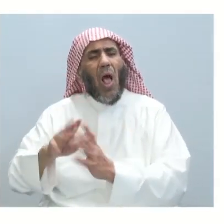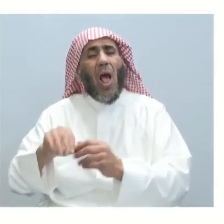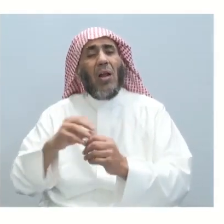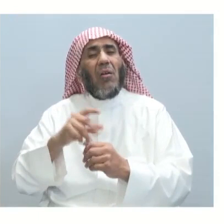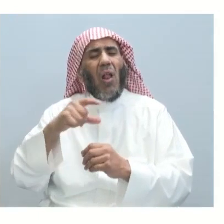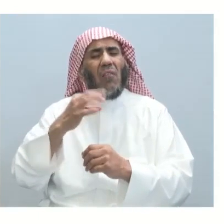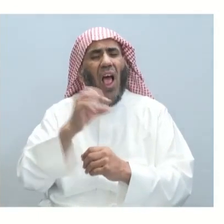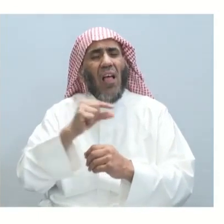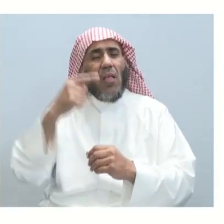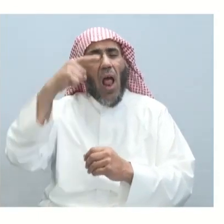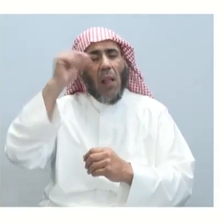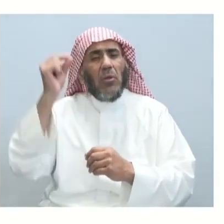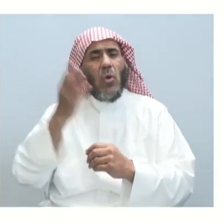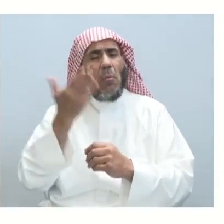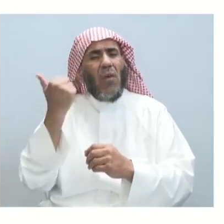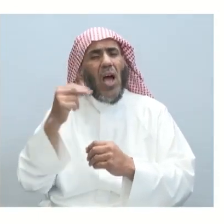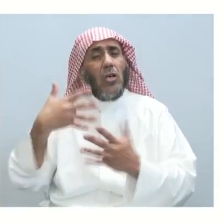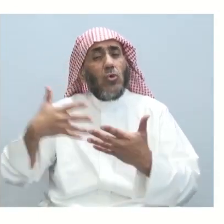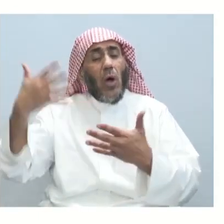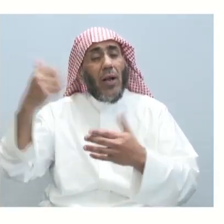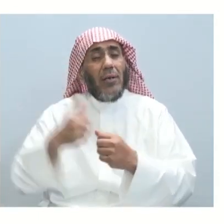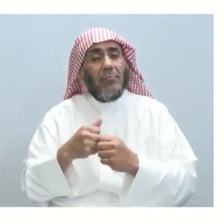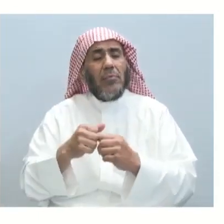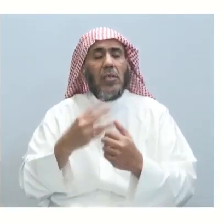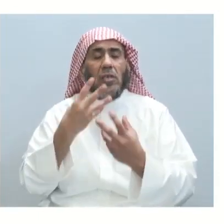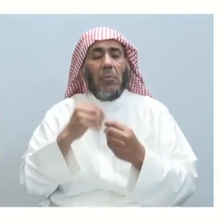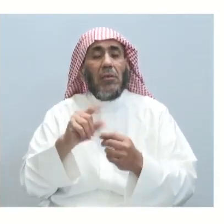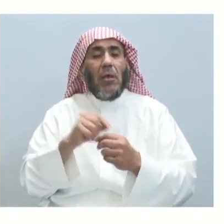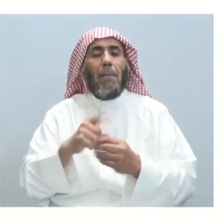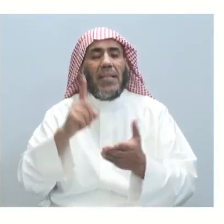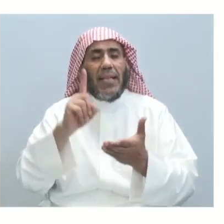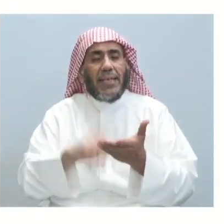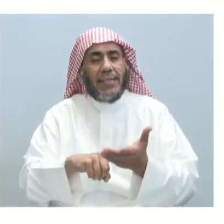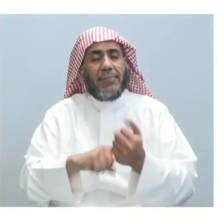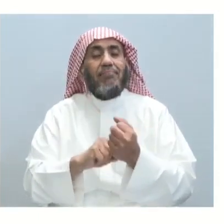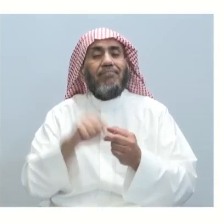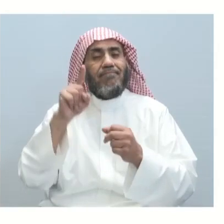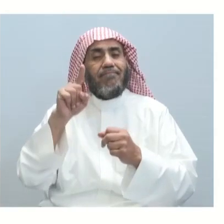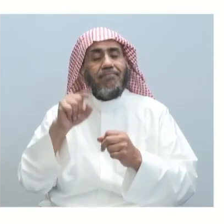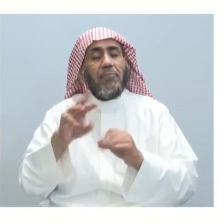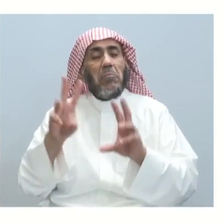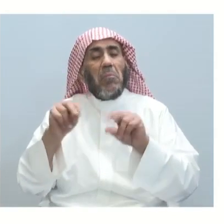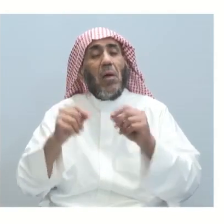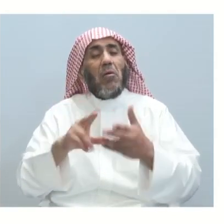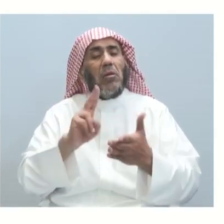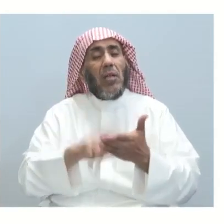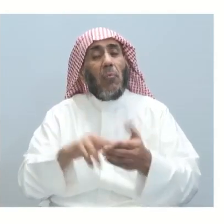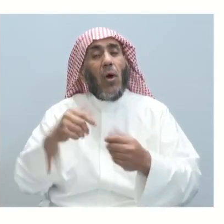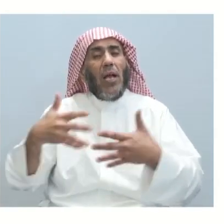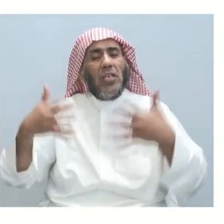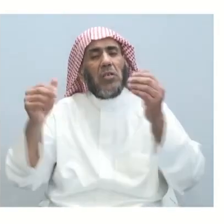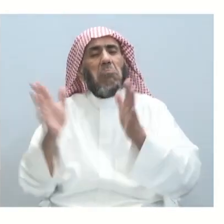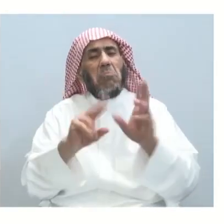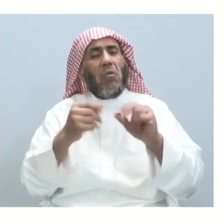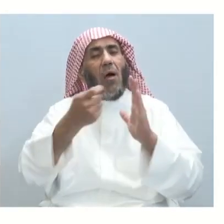الجافه كما فعل الشعراء جميل احسنتم طبعا بالتاكيد انهم فما ينطبق على الشعر ينطبق على